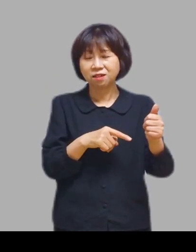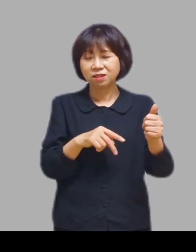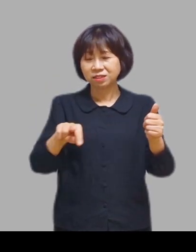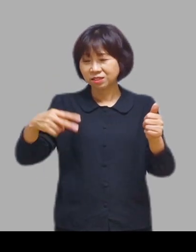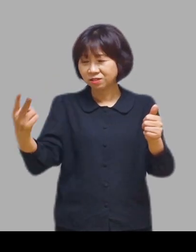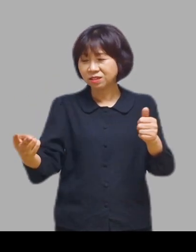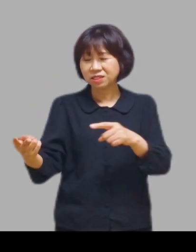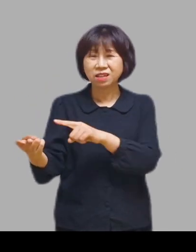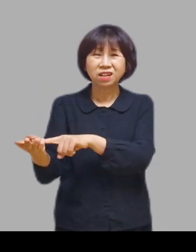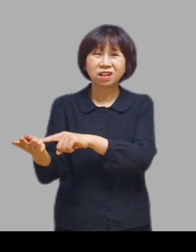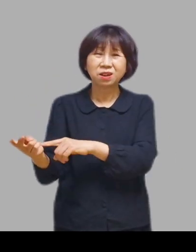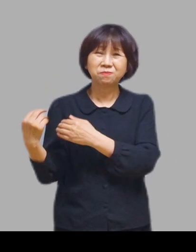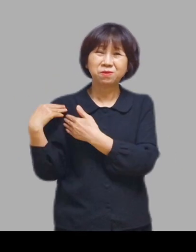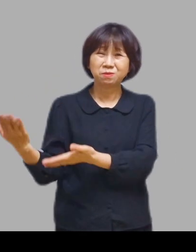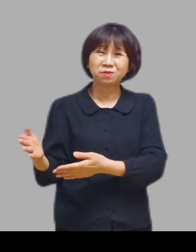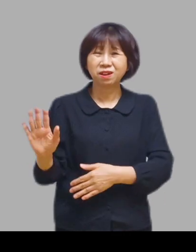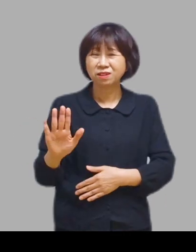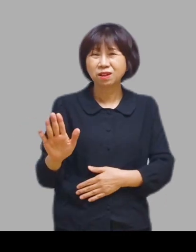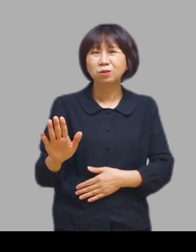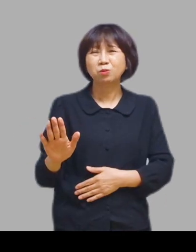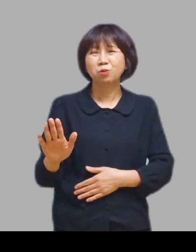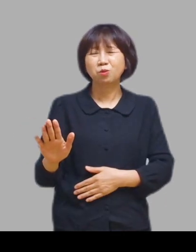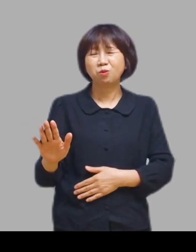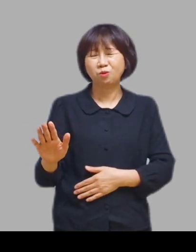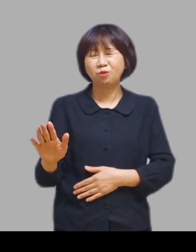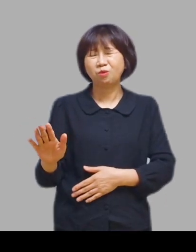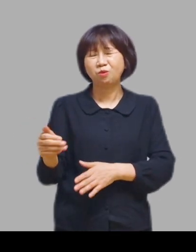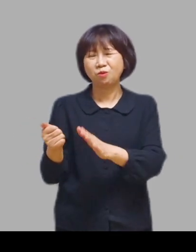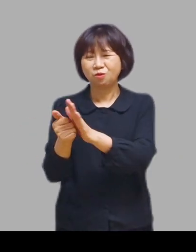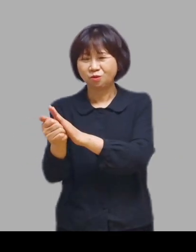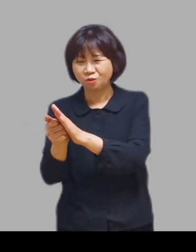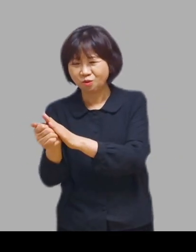않습니다. 여관까지 데려가고 돌보게 하고 비용까지